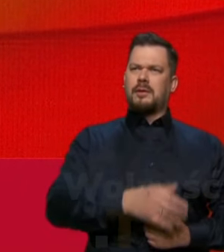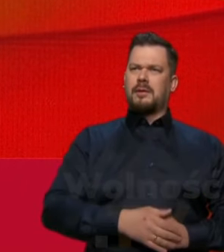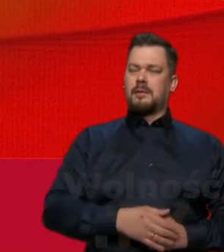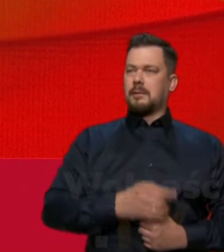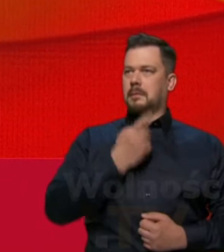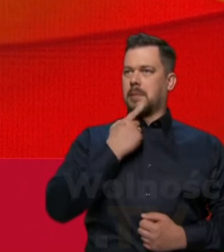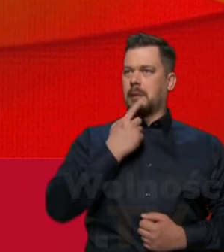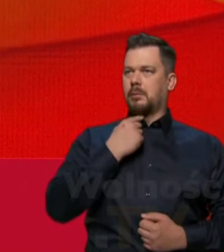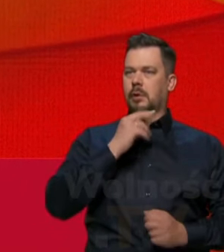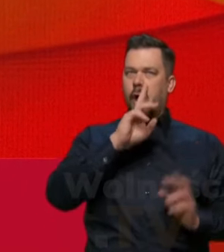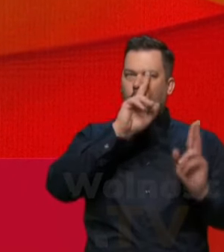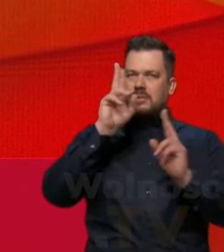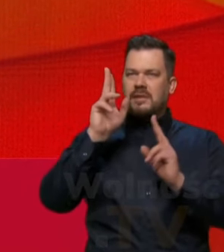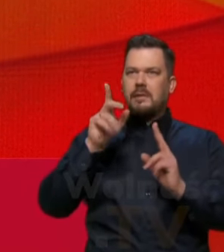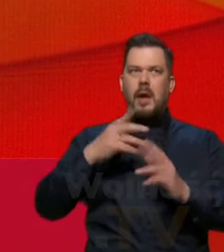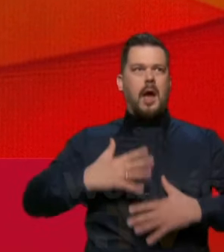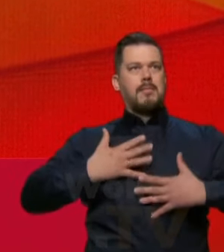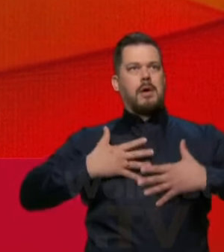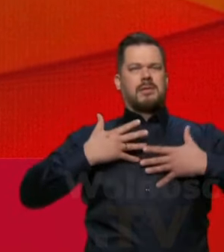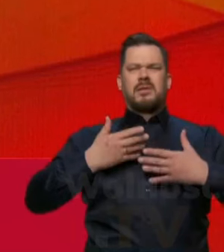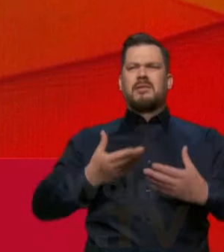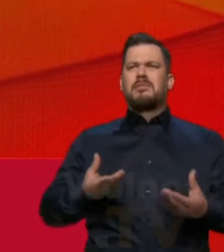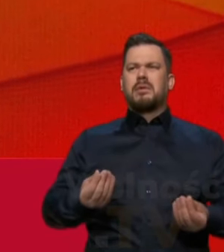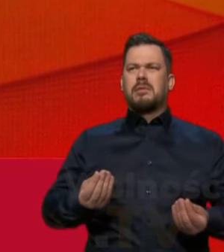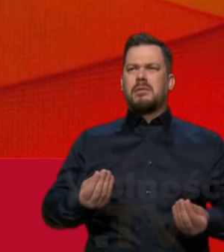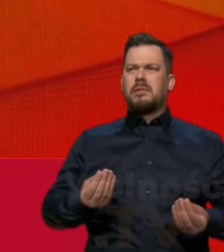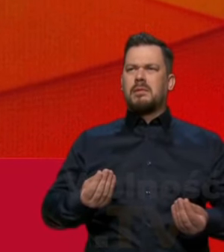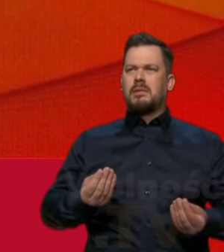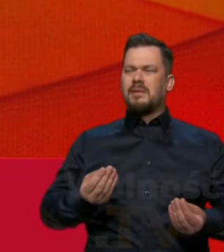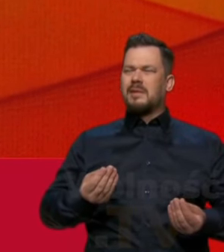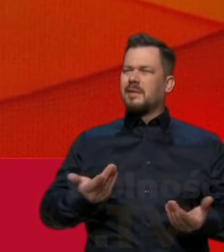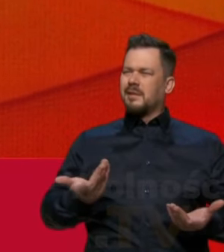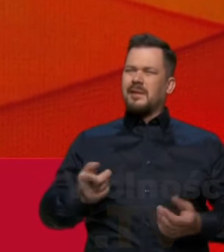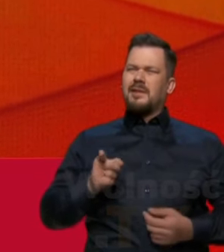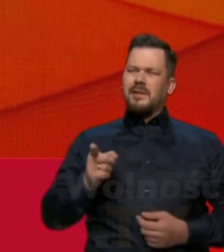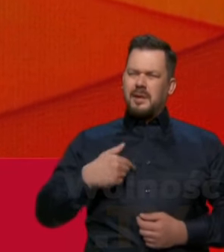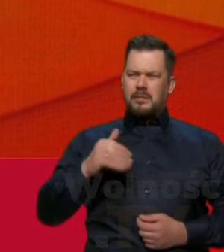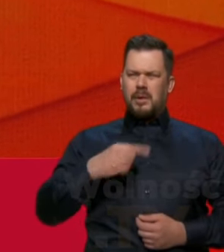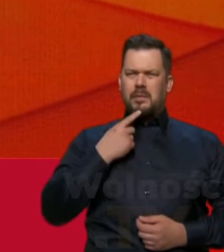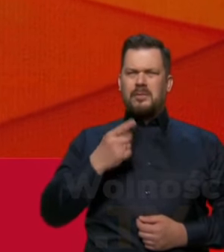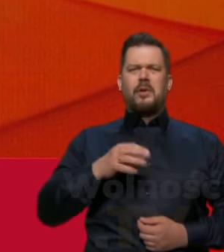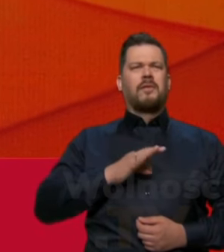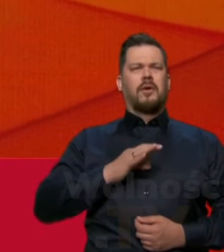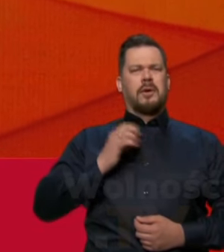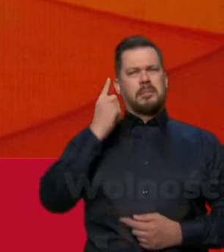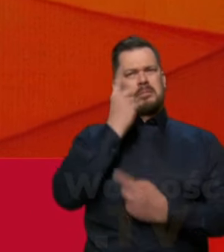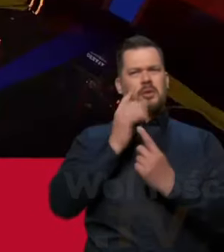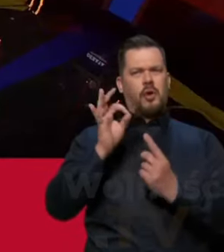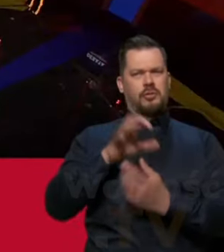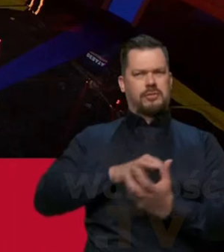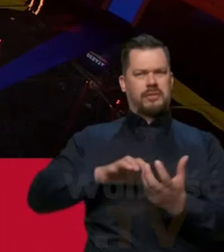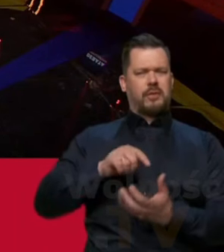jest zdrowego rozsądku, a za dużo emocjonalnych sporów w naszej polityce. I tak bym określił swój światopogląd.